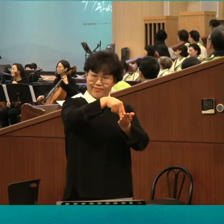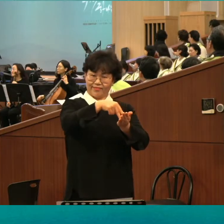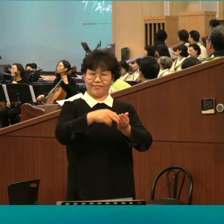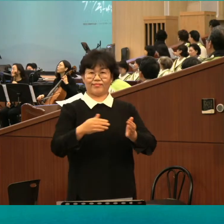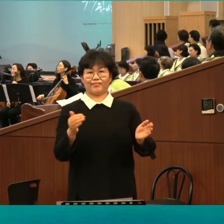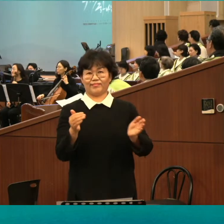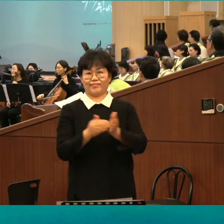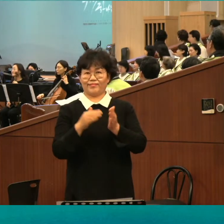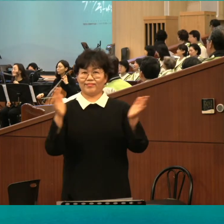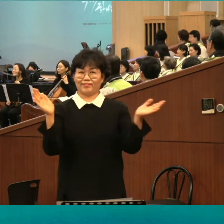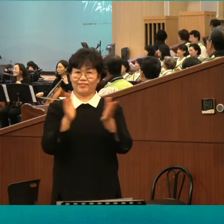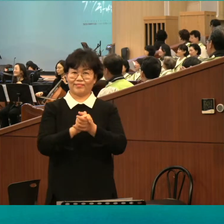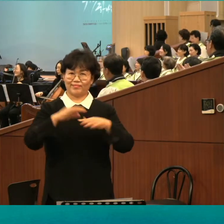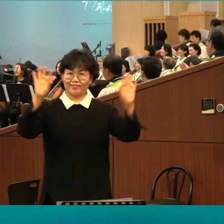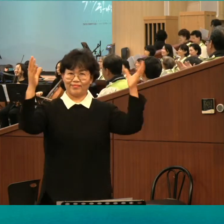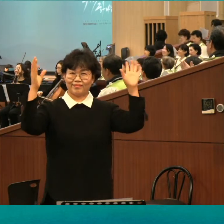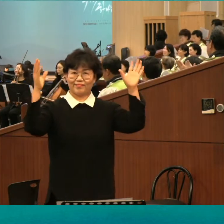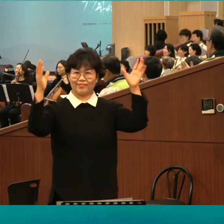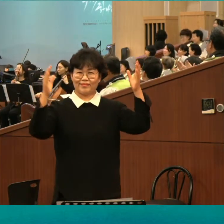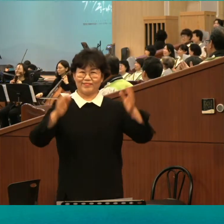올랐더라. 아멘.